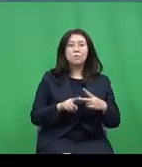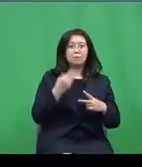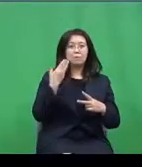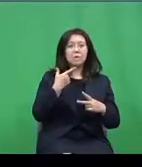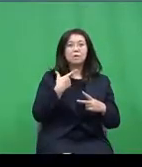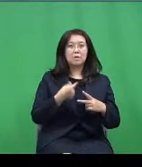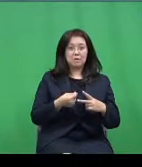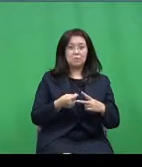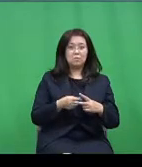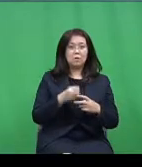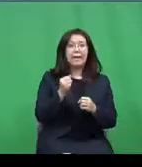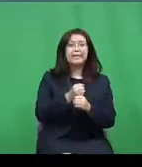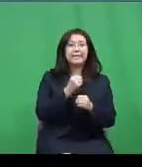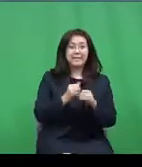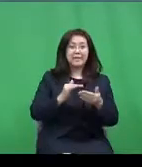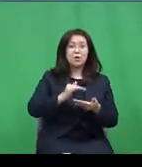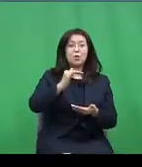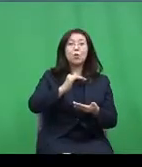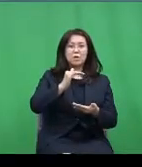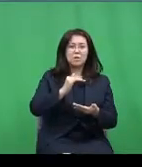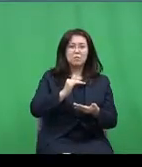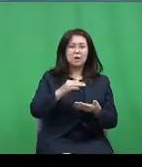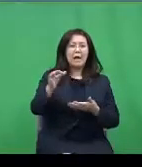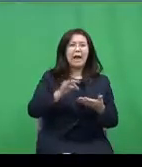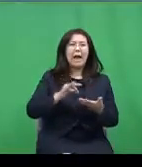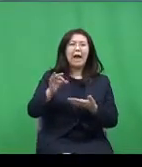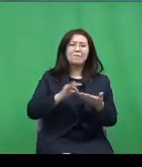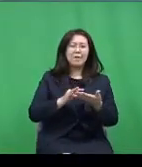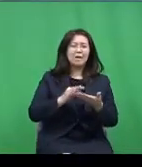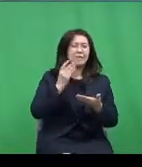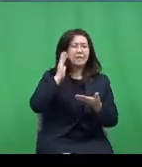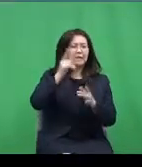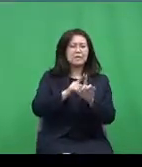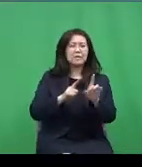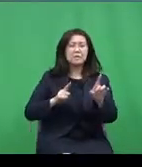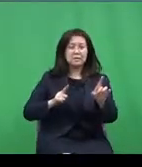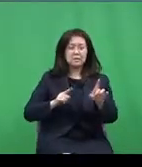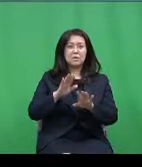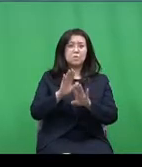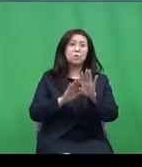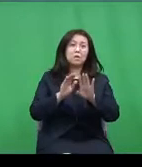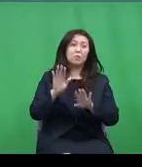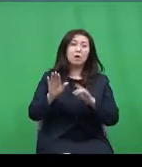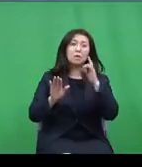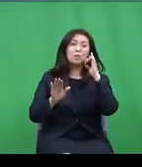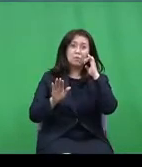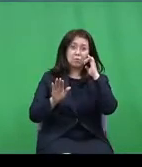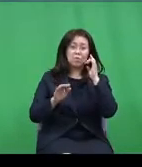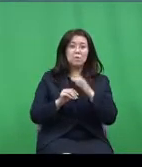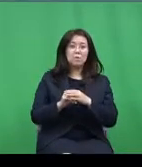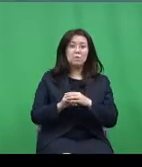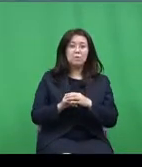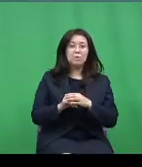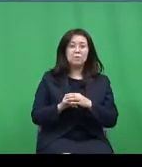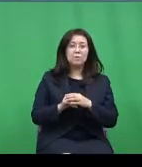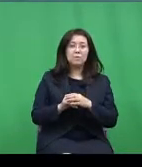でも生産量に対して販売がなかなかついてきて、まあ、足元じゃないという質問が出てたかと思うんですけれども、で